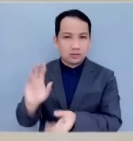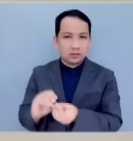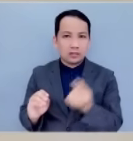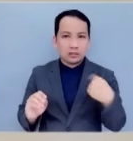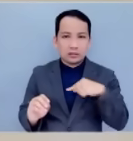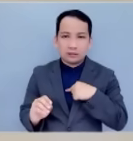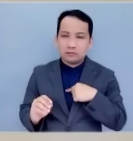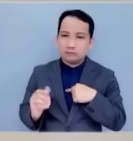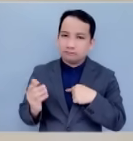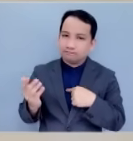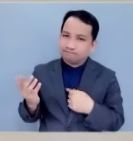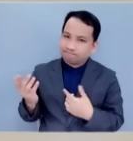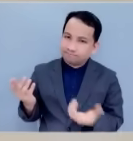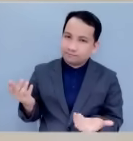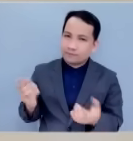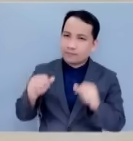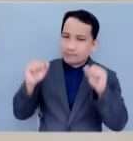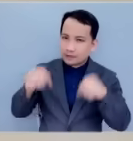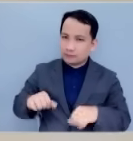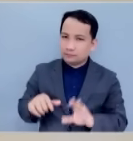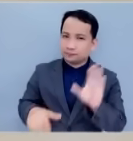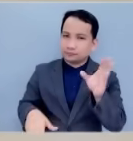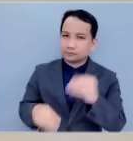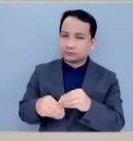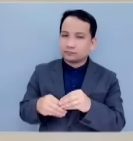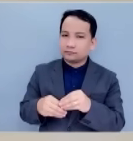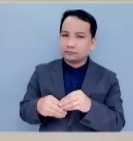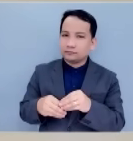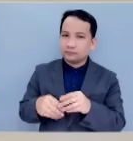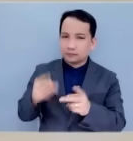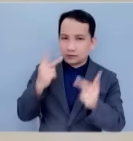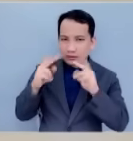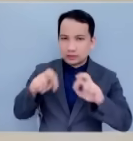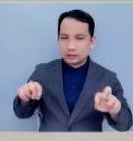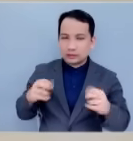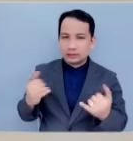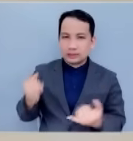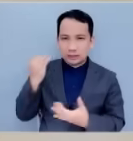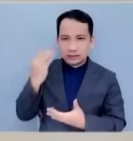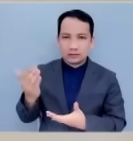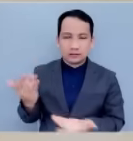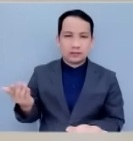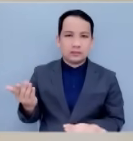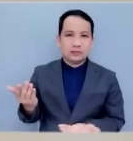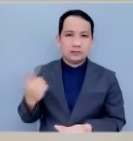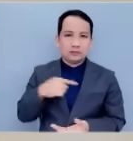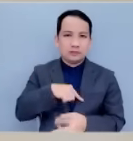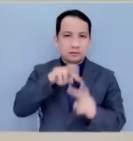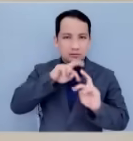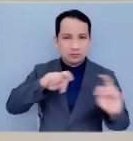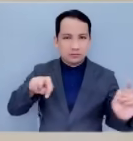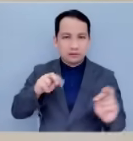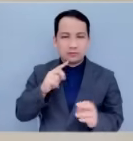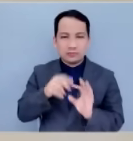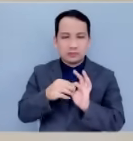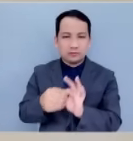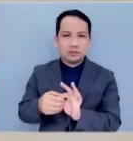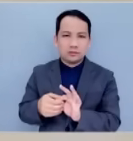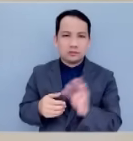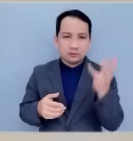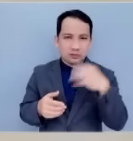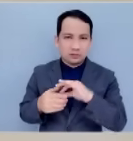um pwede na siguro mag-visit pero as of ngayon hindi pa po pwede habang under